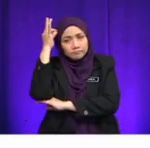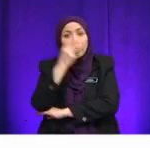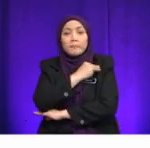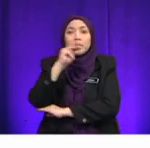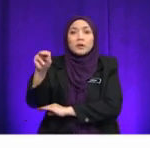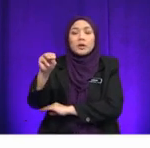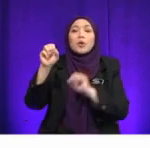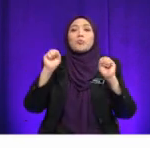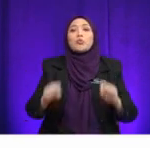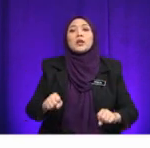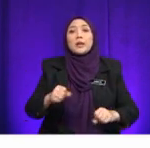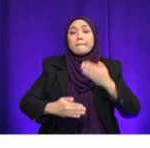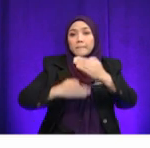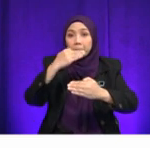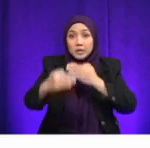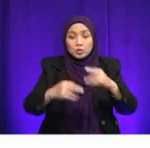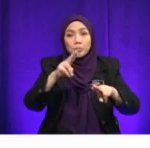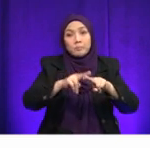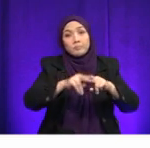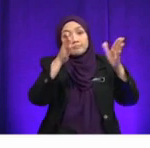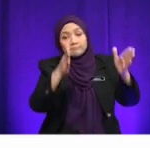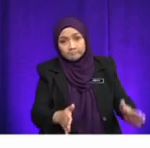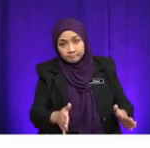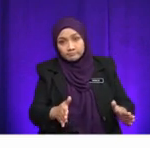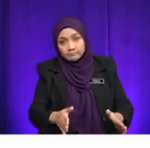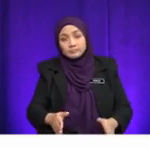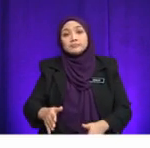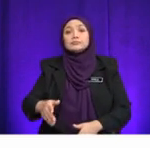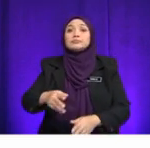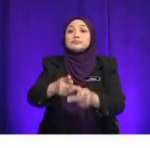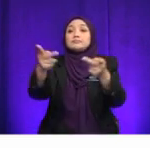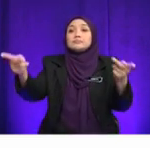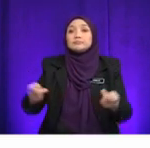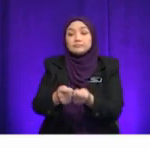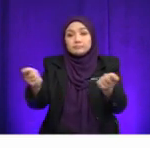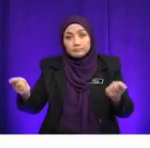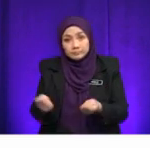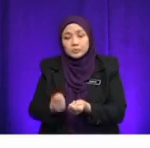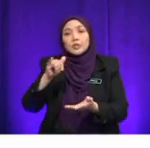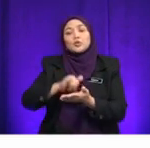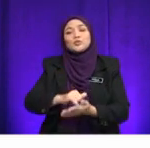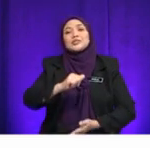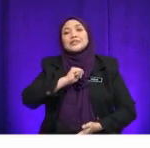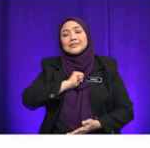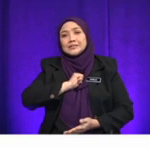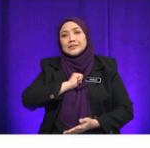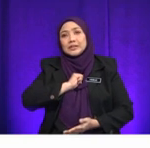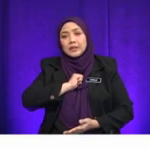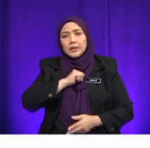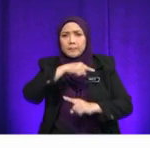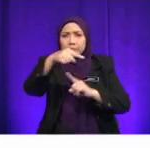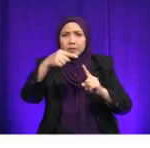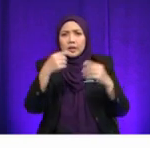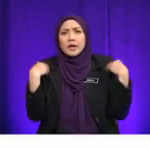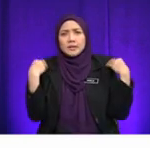dapat memajukan penduduk tempat itu sendiri jadi di sinilah kita lihat melalui penumbuhan yang melalui